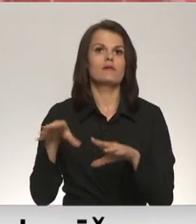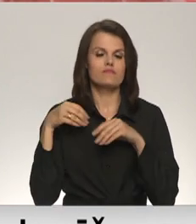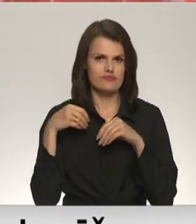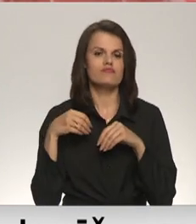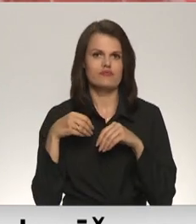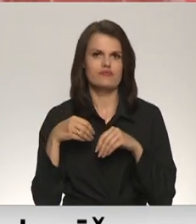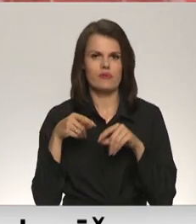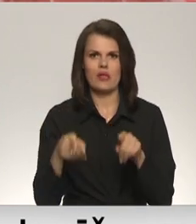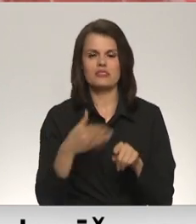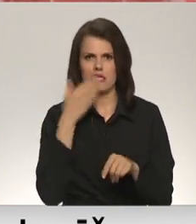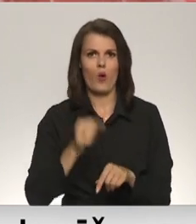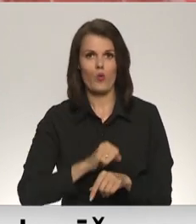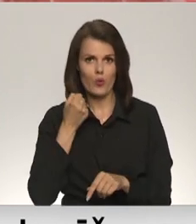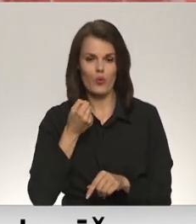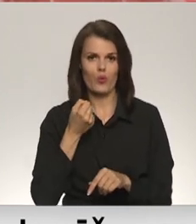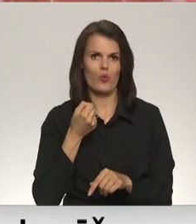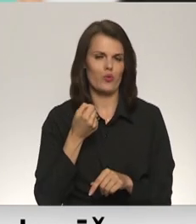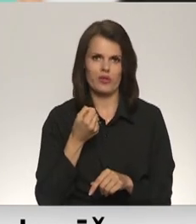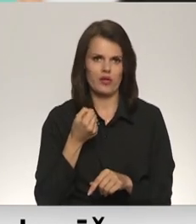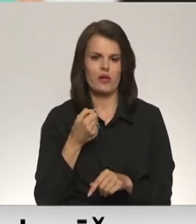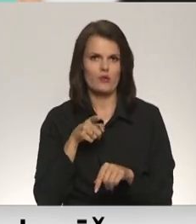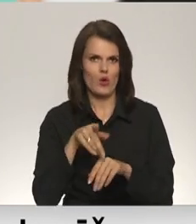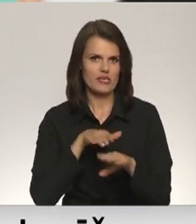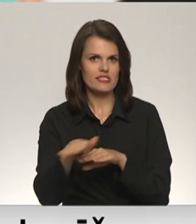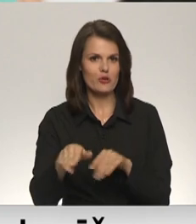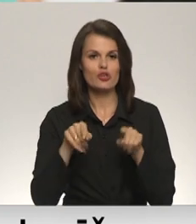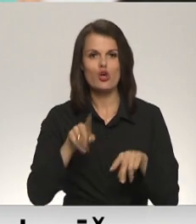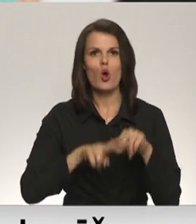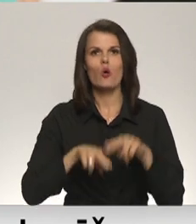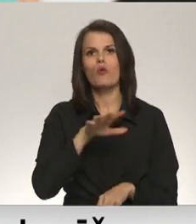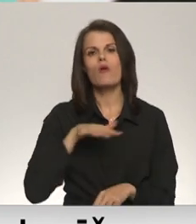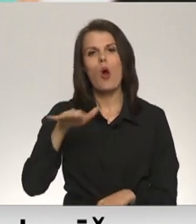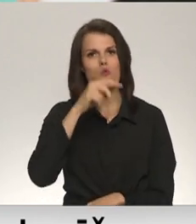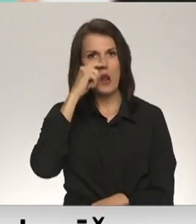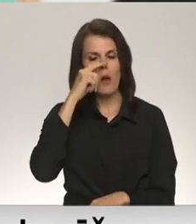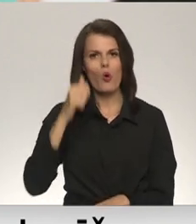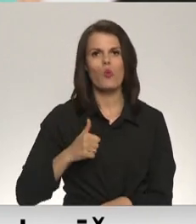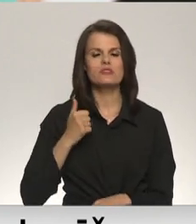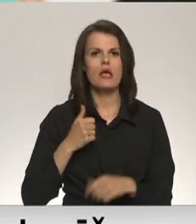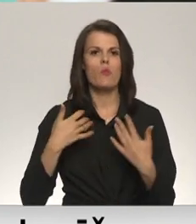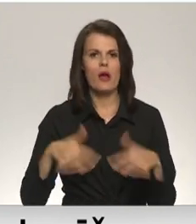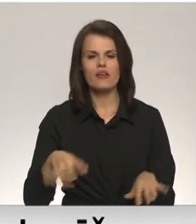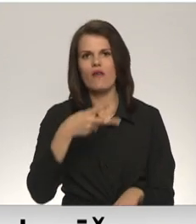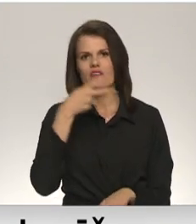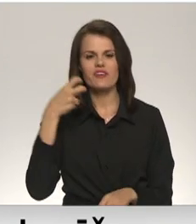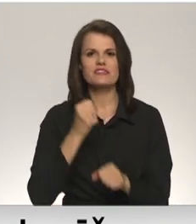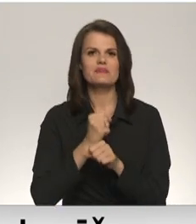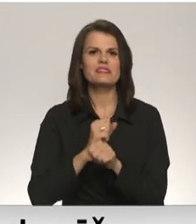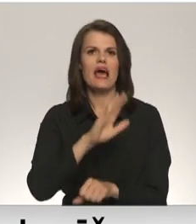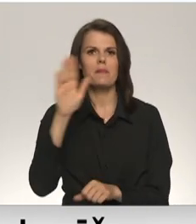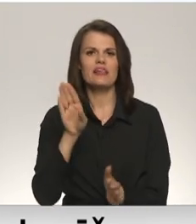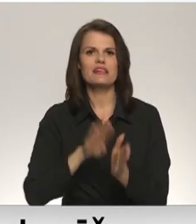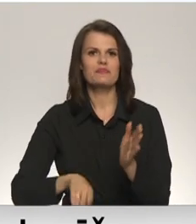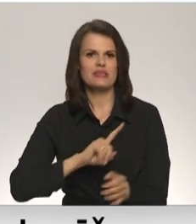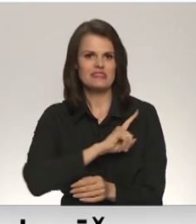tas nav ne apgrūtinoši, ne grūti, ne kaut kādā citādā neiespējami. Šajā būvlaukumā lepojas, ka uzņēmumā aizvadīts 200 darba dienas bez